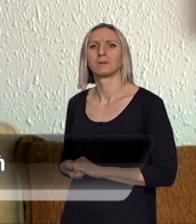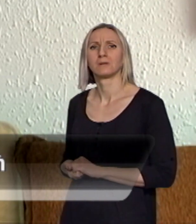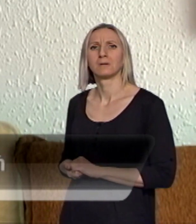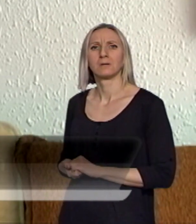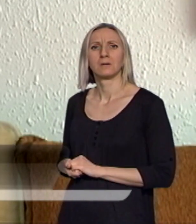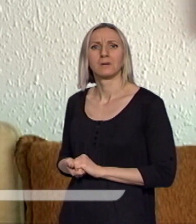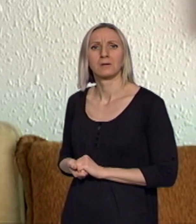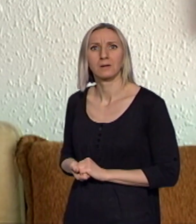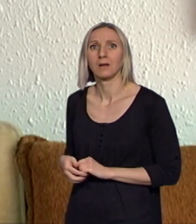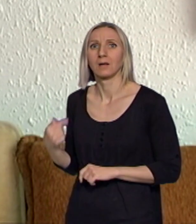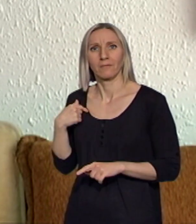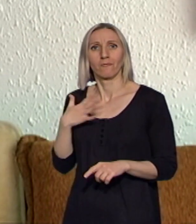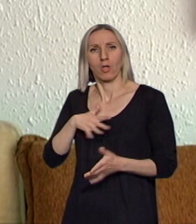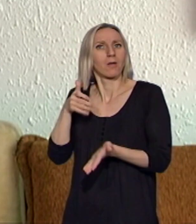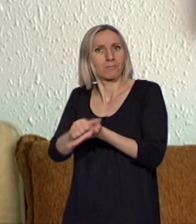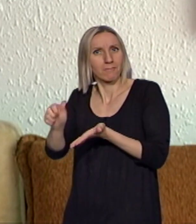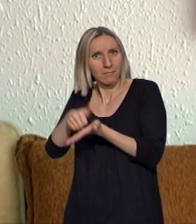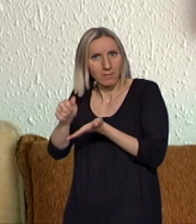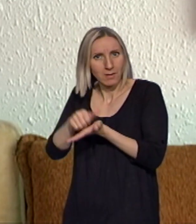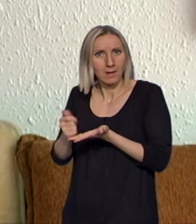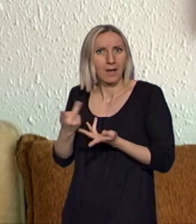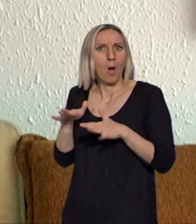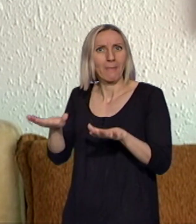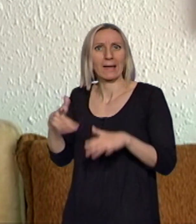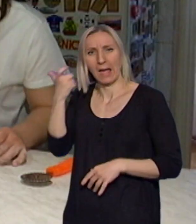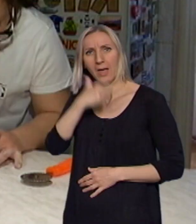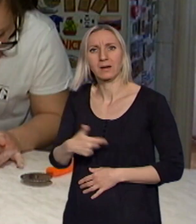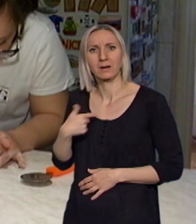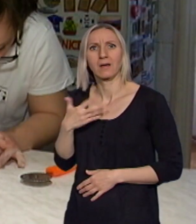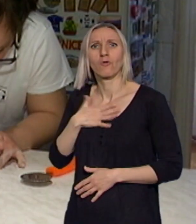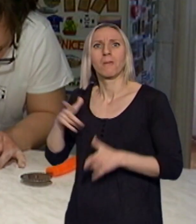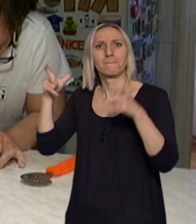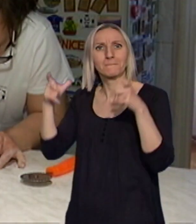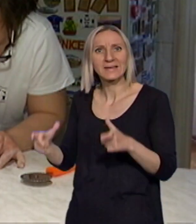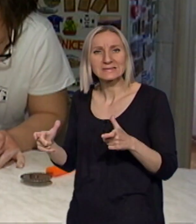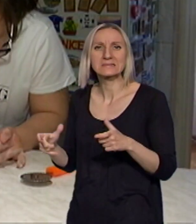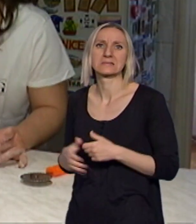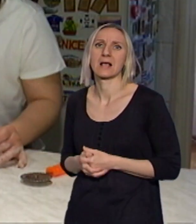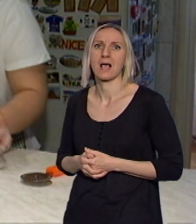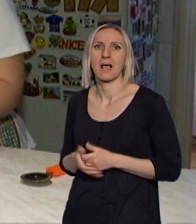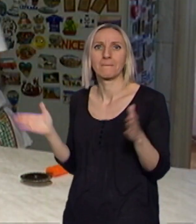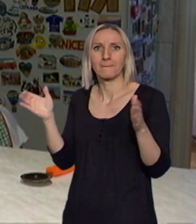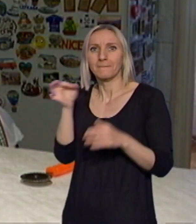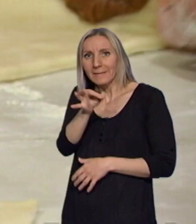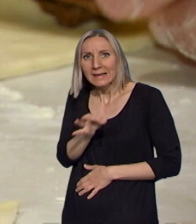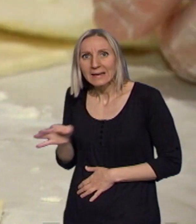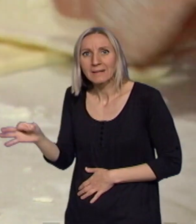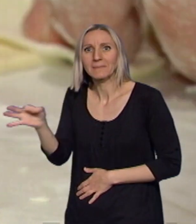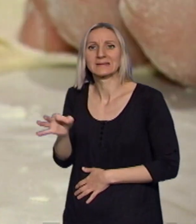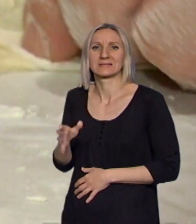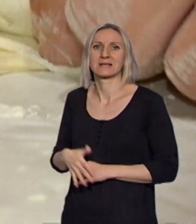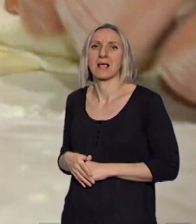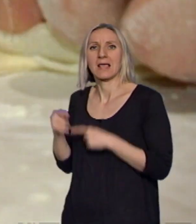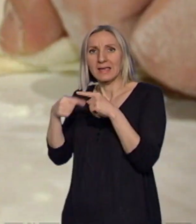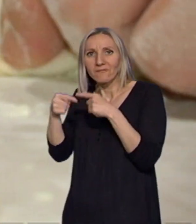smel pekelkam, polavim piću, mine pićem,